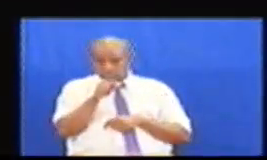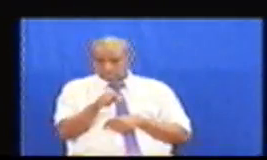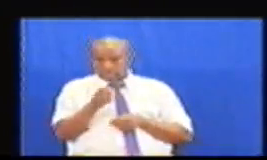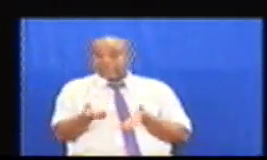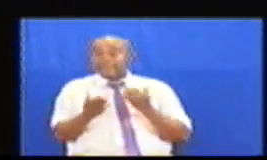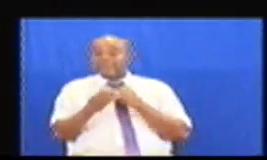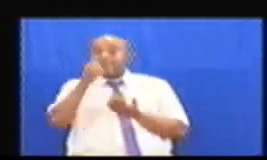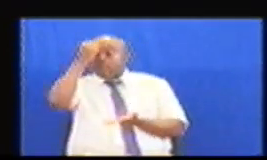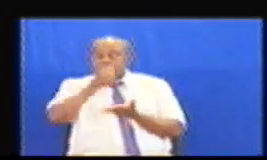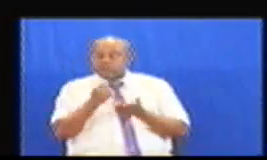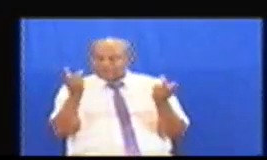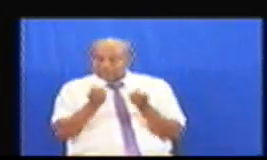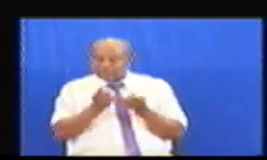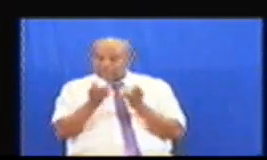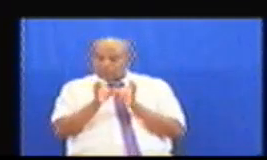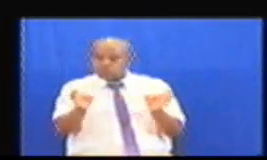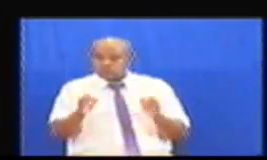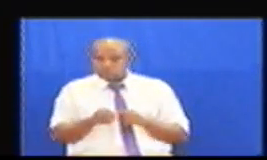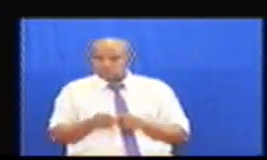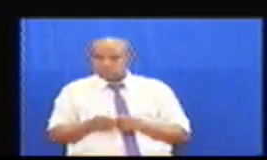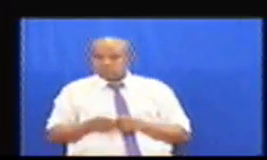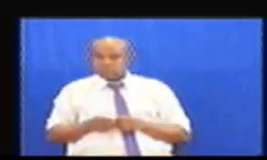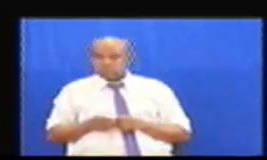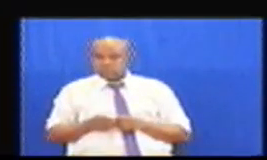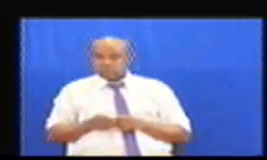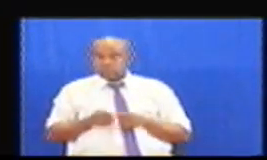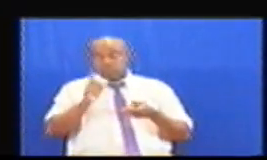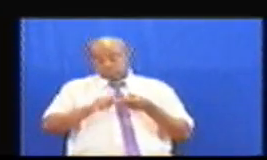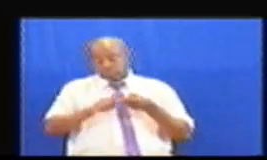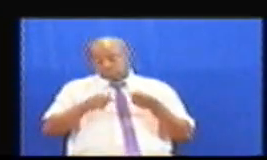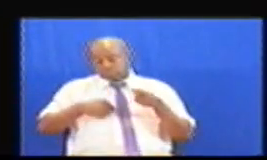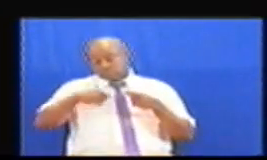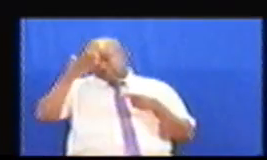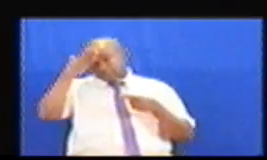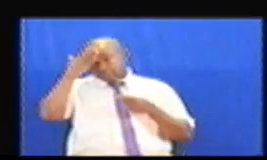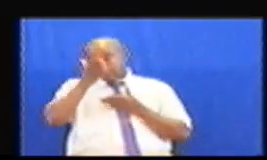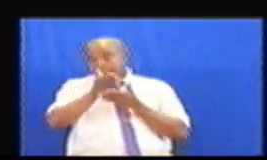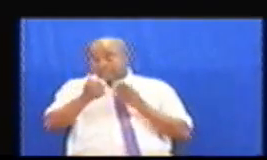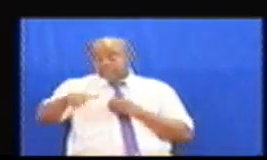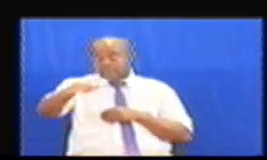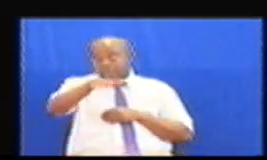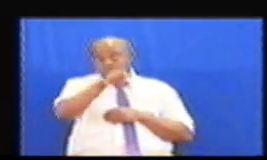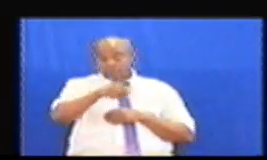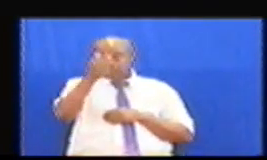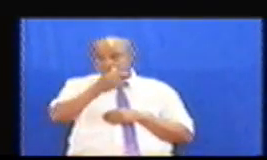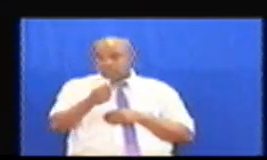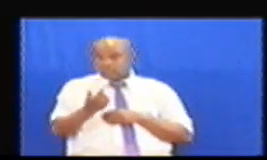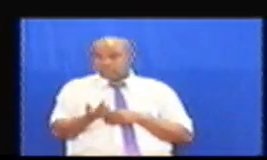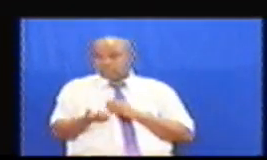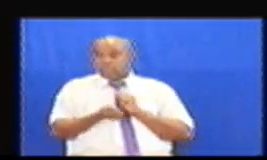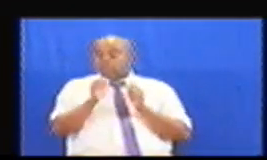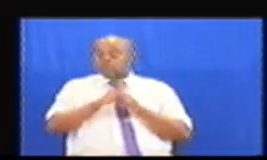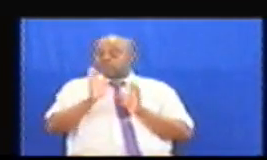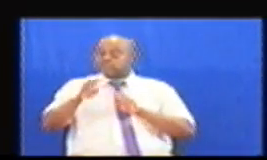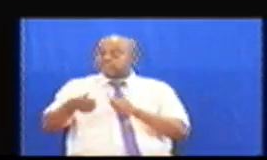mahususi. Moja, nafahamu kama nchi yetu sisi tunavyoiendesha, tumekuwa katika baadhi ya maeneo tunaachia mambo yetu yajiendeshe